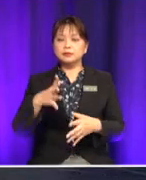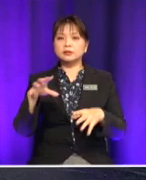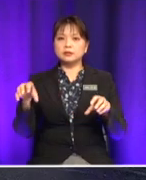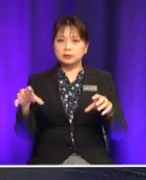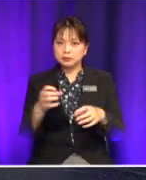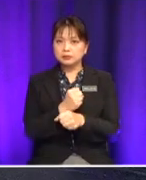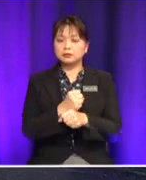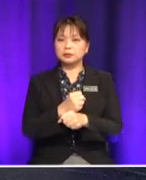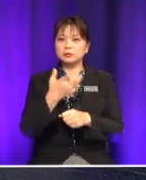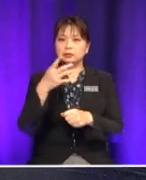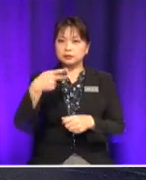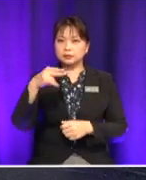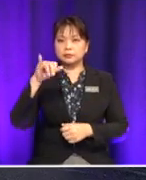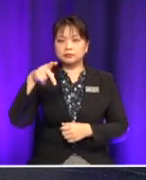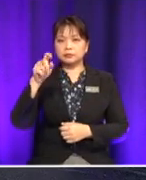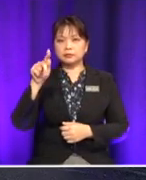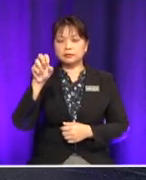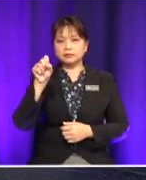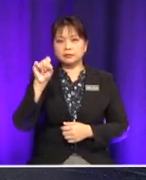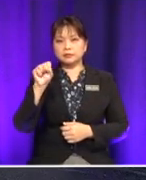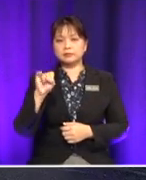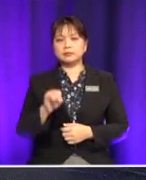seterusnya langkah seterusnya